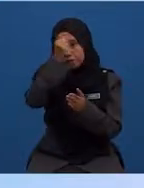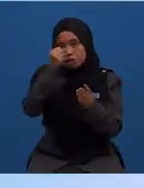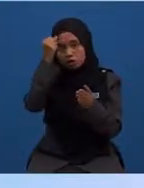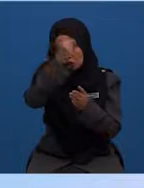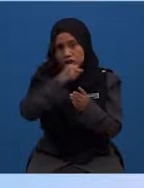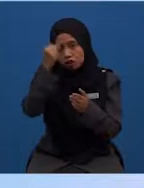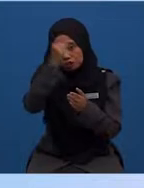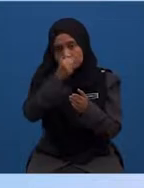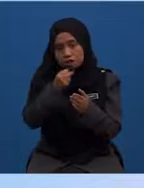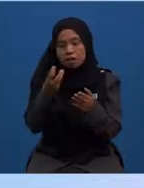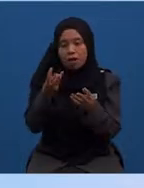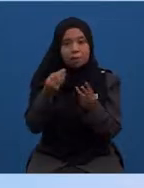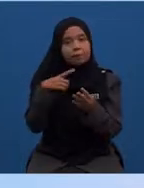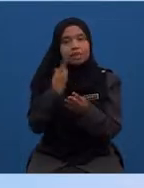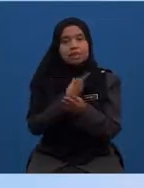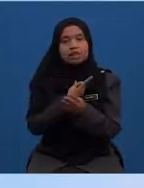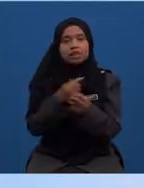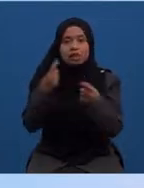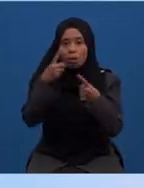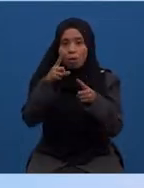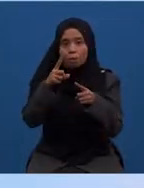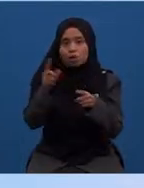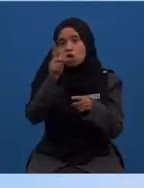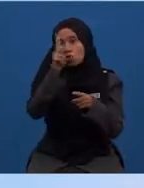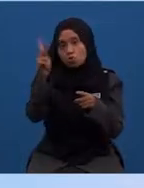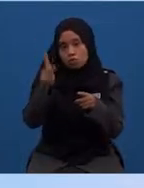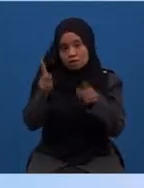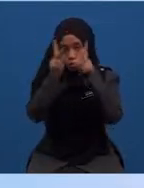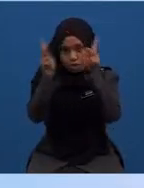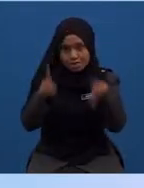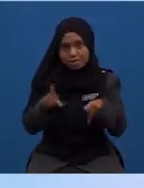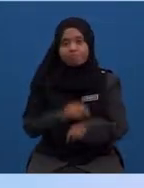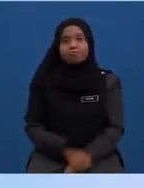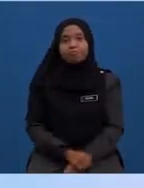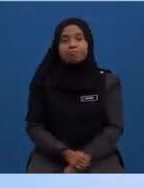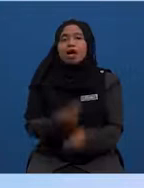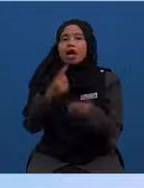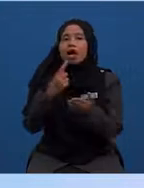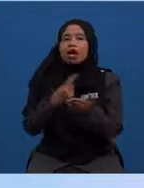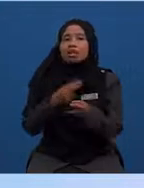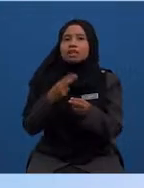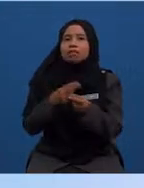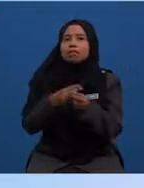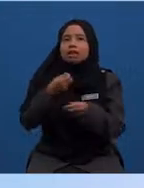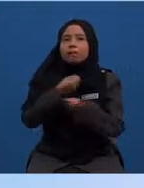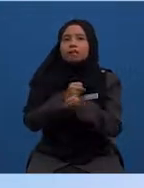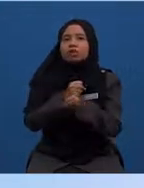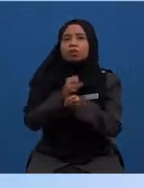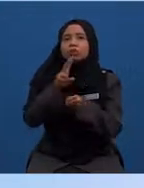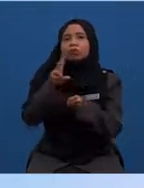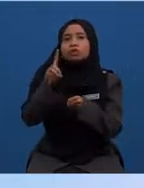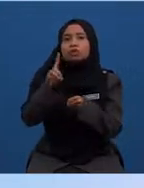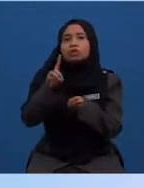mari kita jawab bersama contoh soalan yang dipaparkan. Namakan bentuk dua dimensi